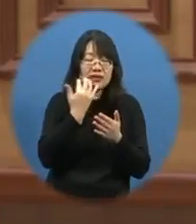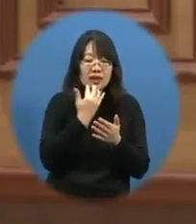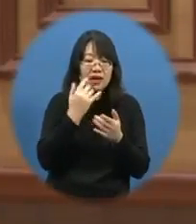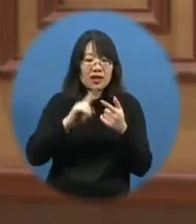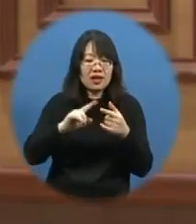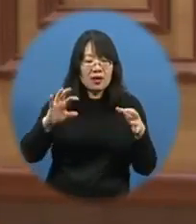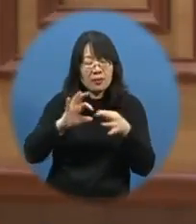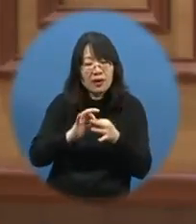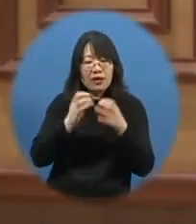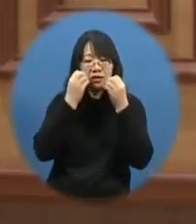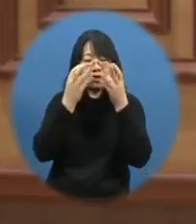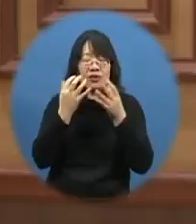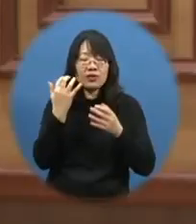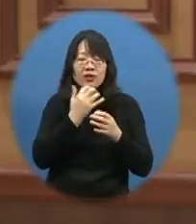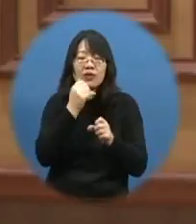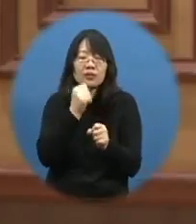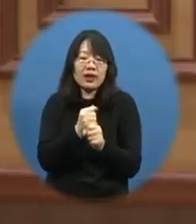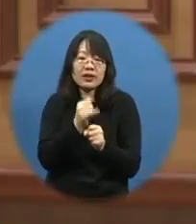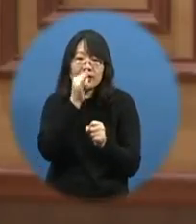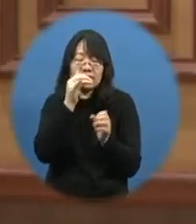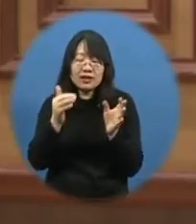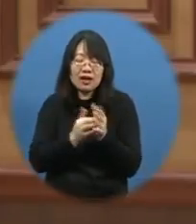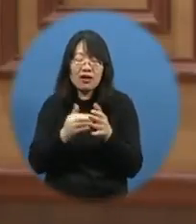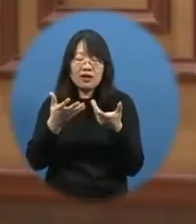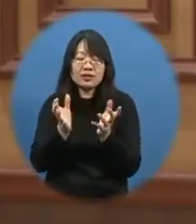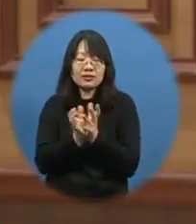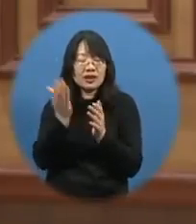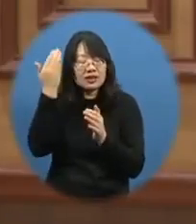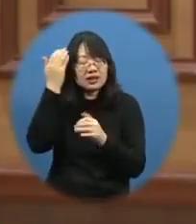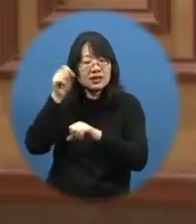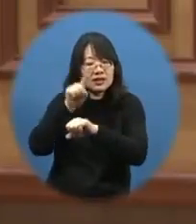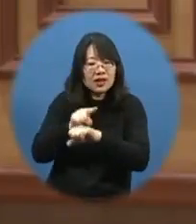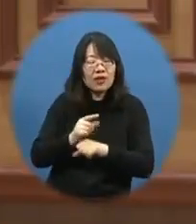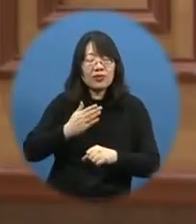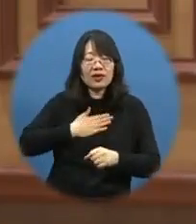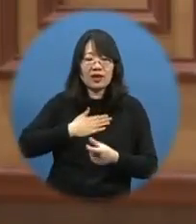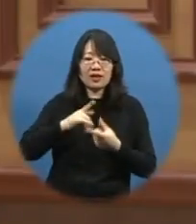칼라하고 합쳐서 새로운 칼라를 만들어내는 것이 그렇죠, 집단지성이지 그렇죠. 예. 내